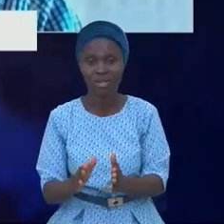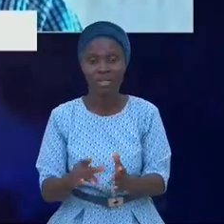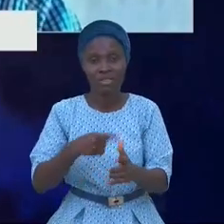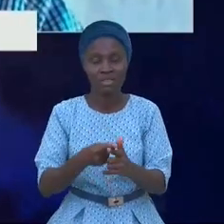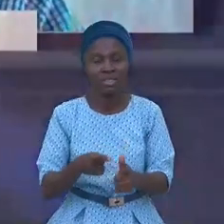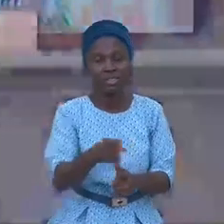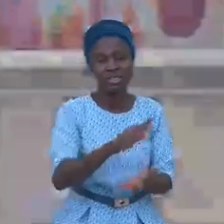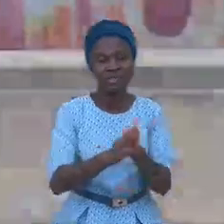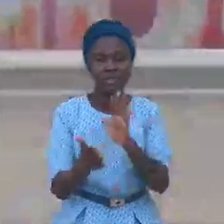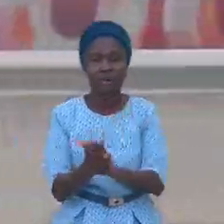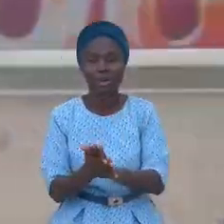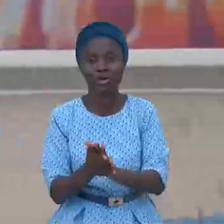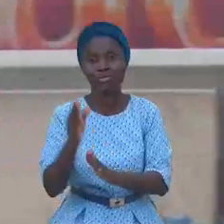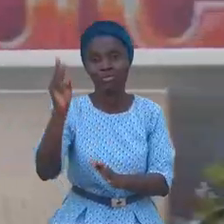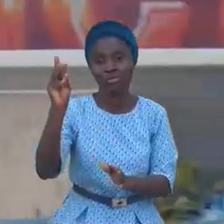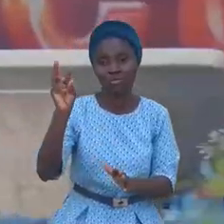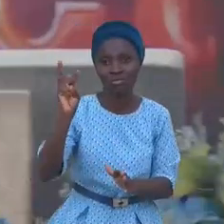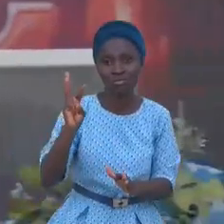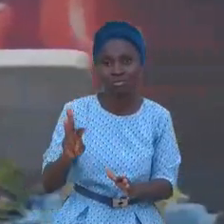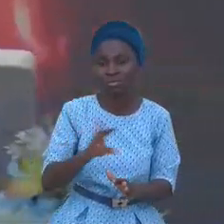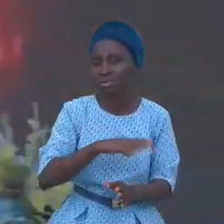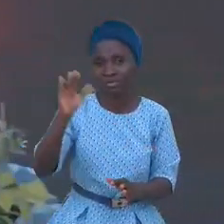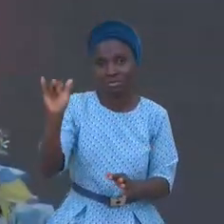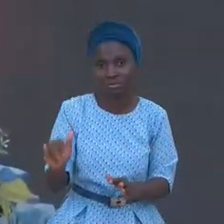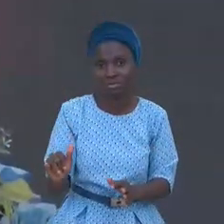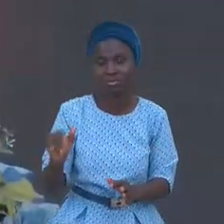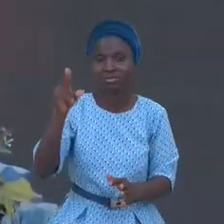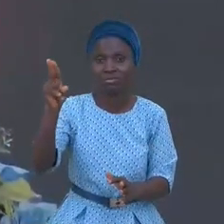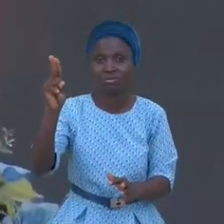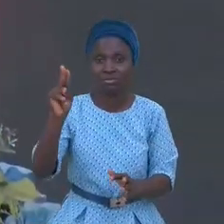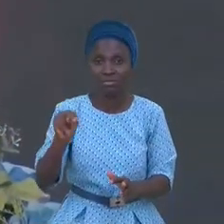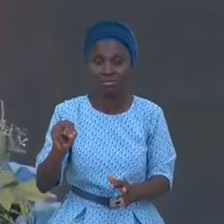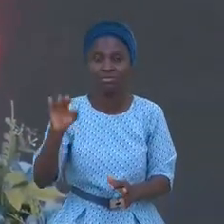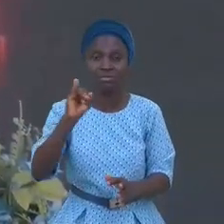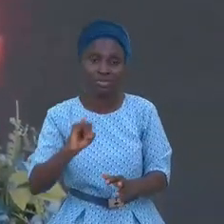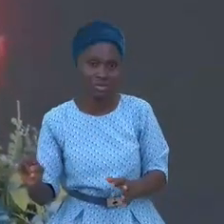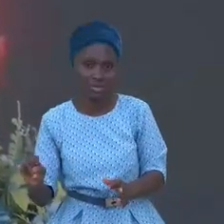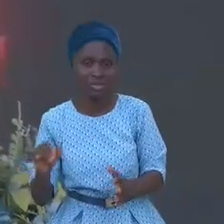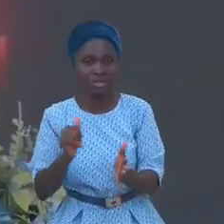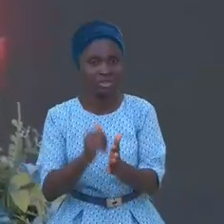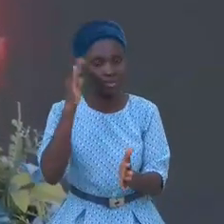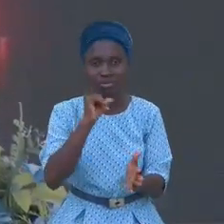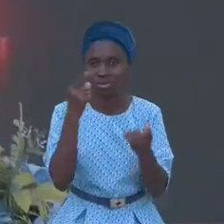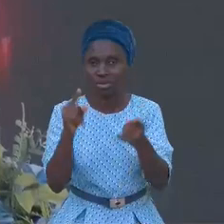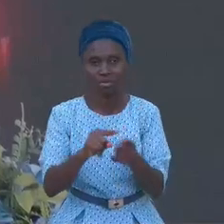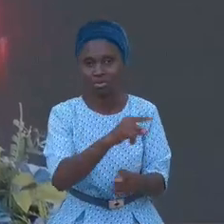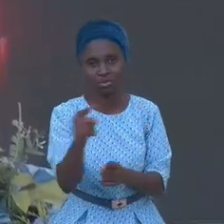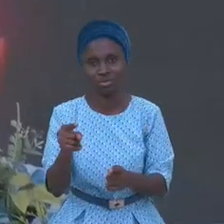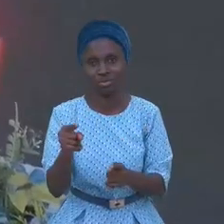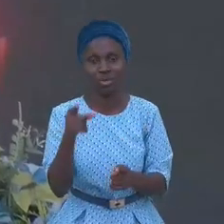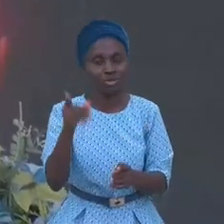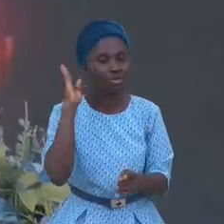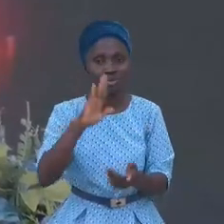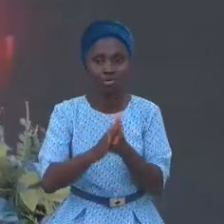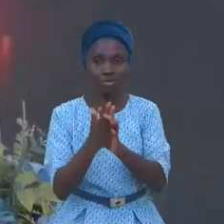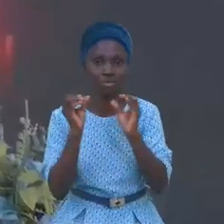bâillent. Cela ne va plus m'arriver. Tu seras debout, tout ira bien. tu auras